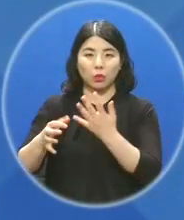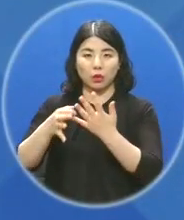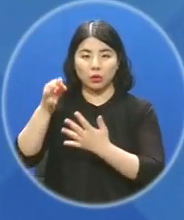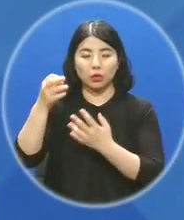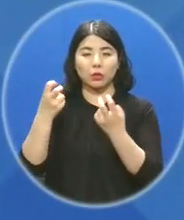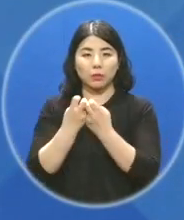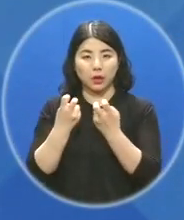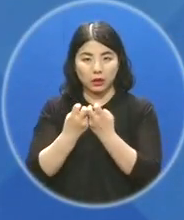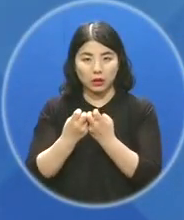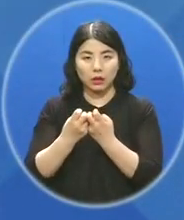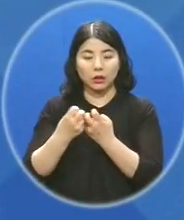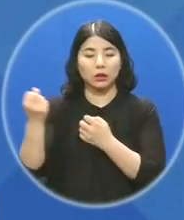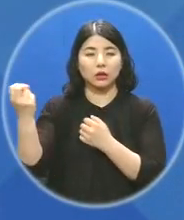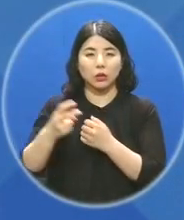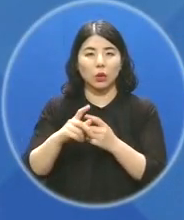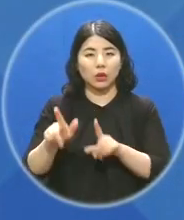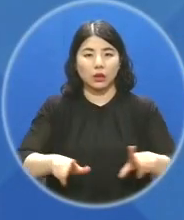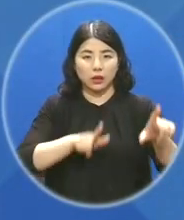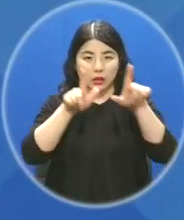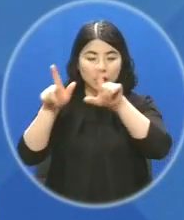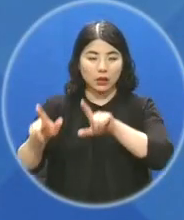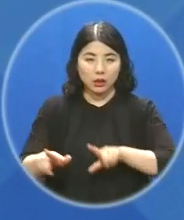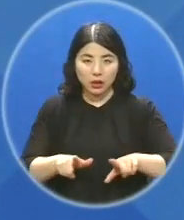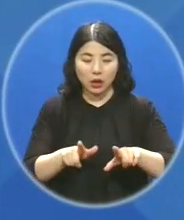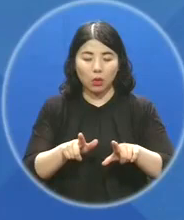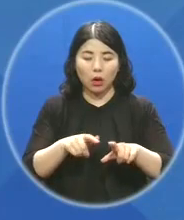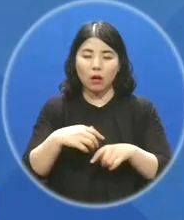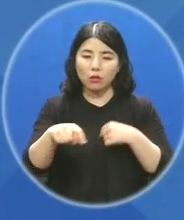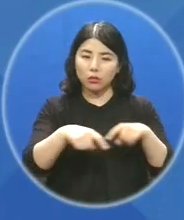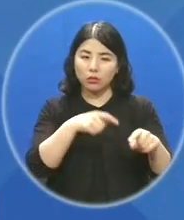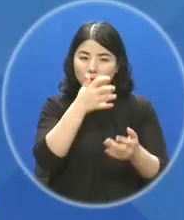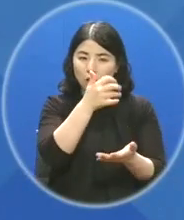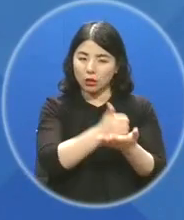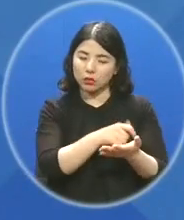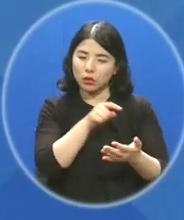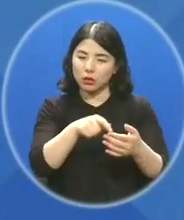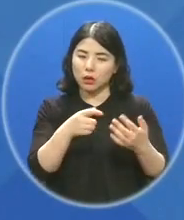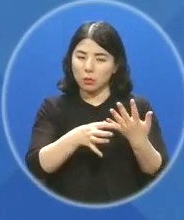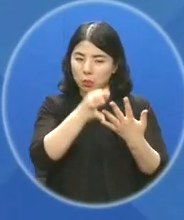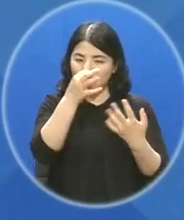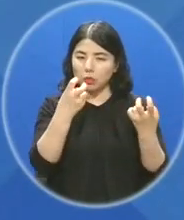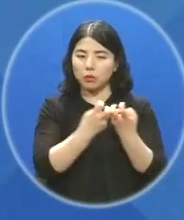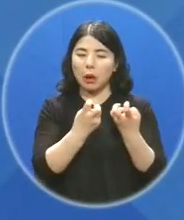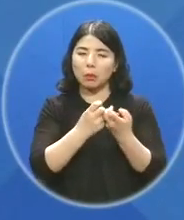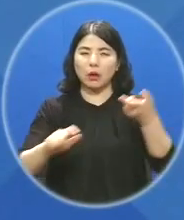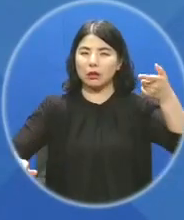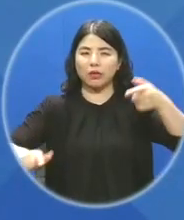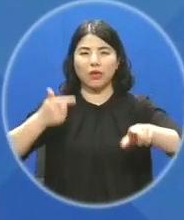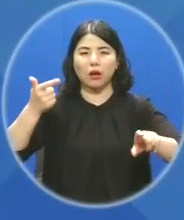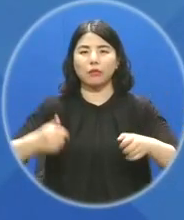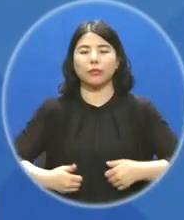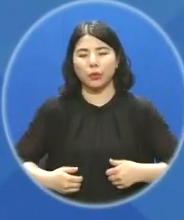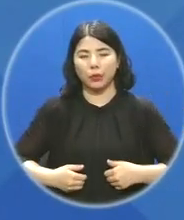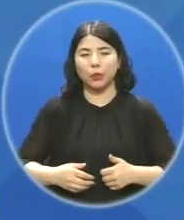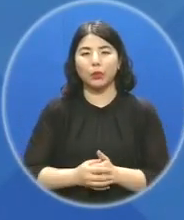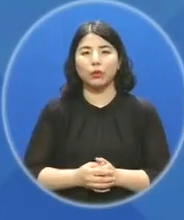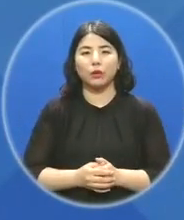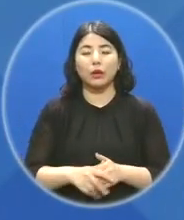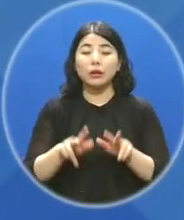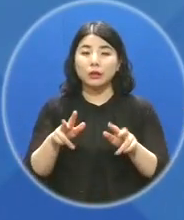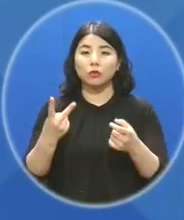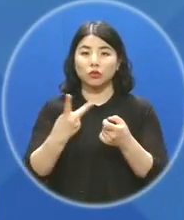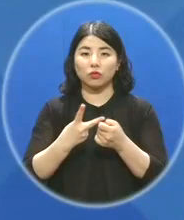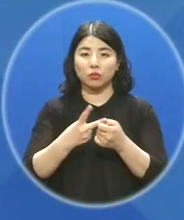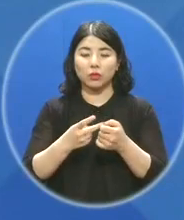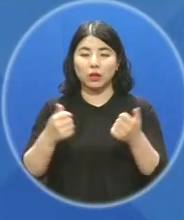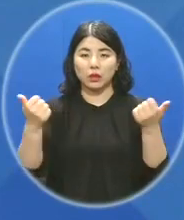생활정치하고 밀접해 있는 지방의 의장을 선출하는 방식은 이제는 달라져야 된다. 두 번째는 이제 우리가 이제